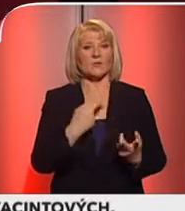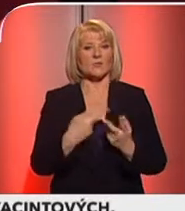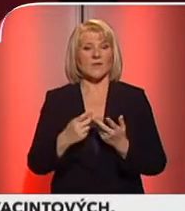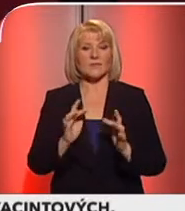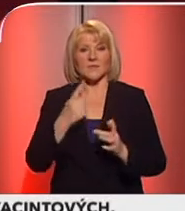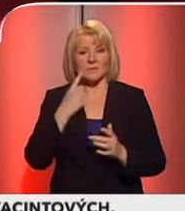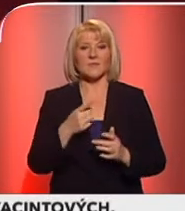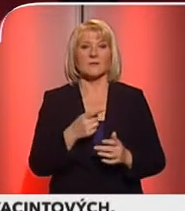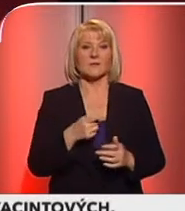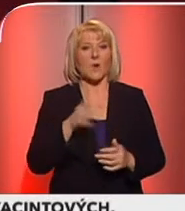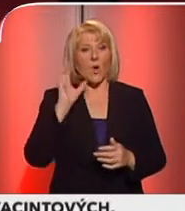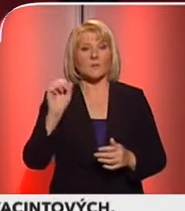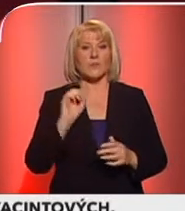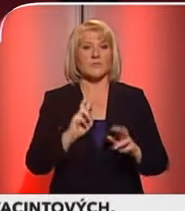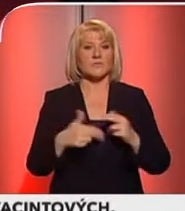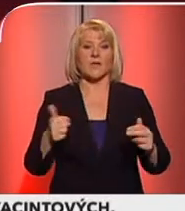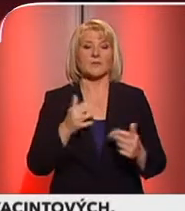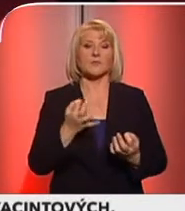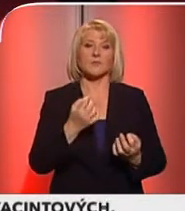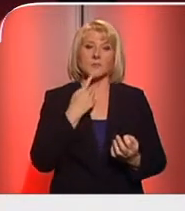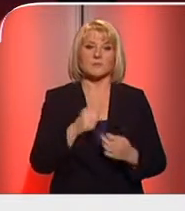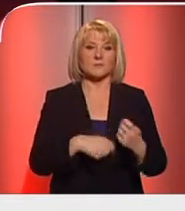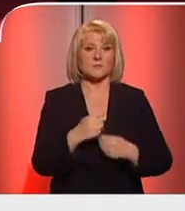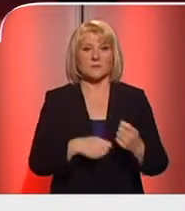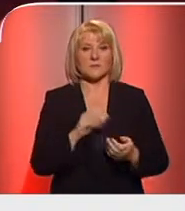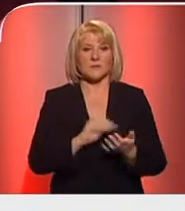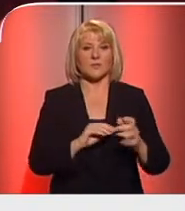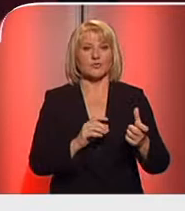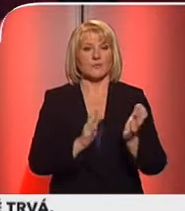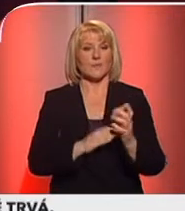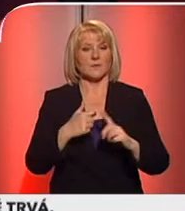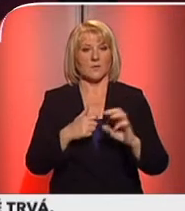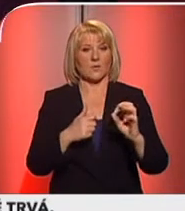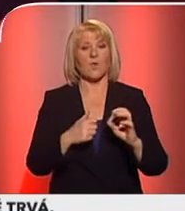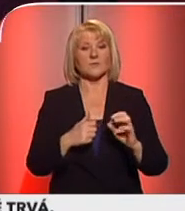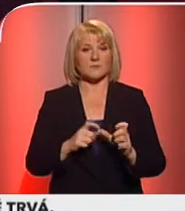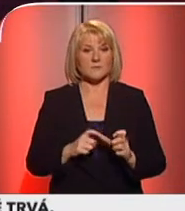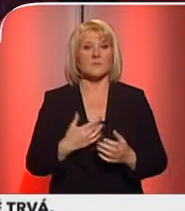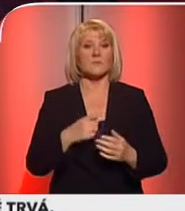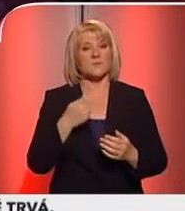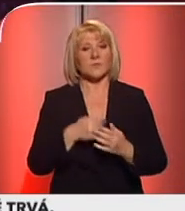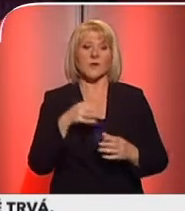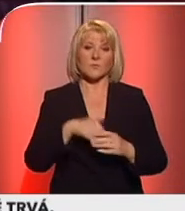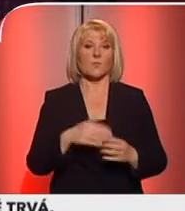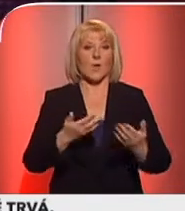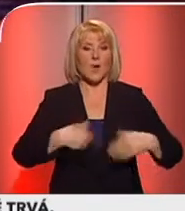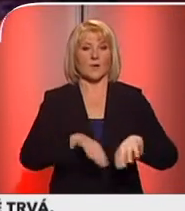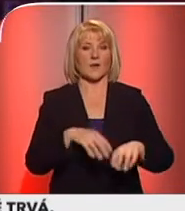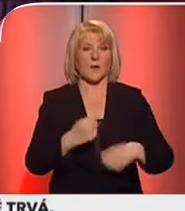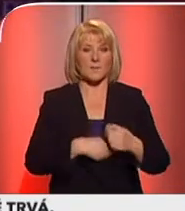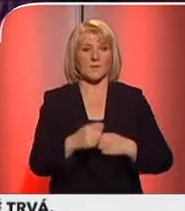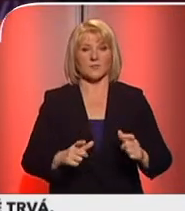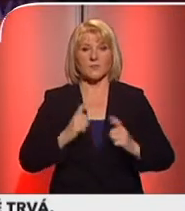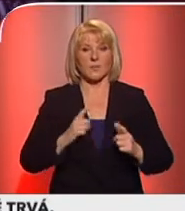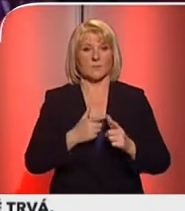je posláním odborových svazů a ČMKOS konkrétně to právě má na první straně. Ochrana mzdových, pracovních a životních podmínek a